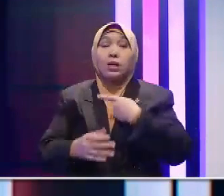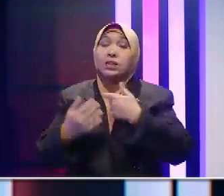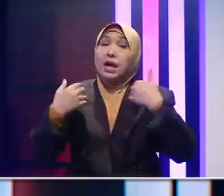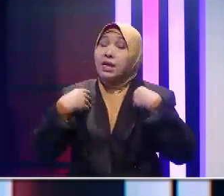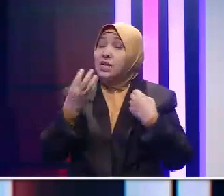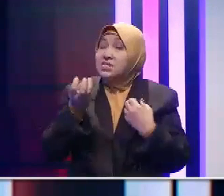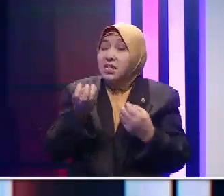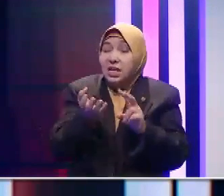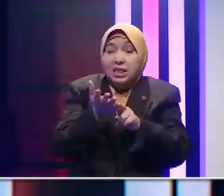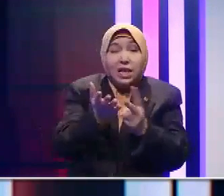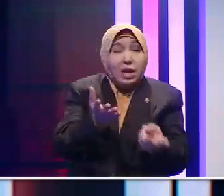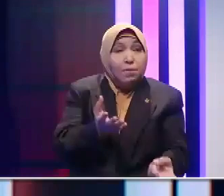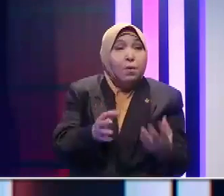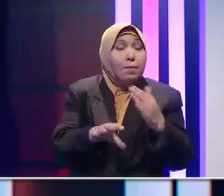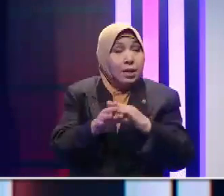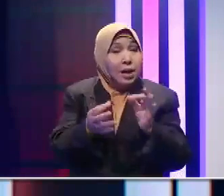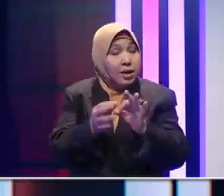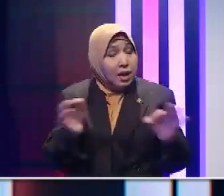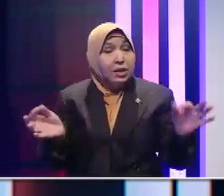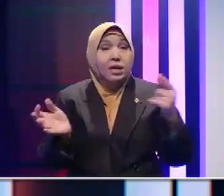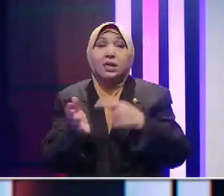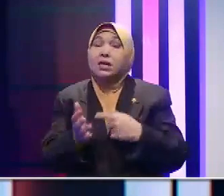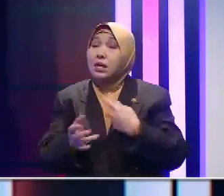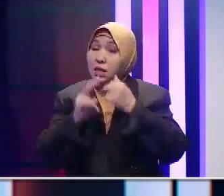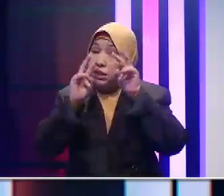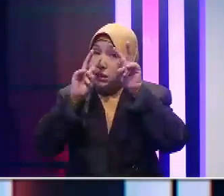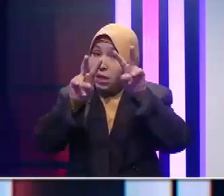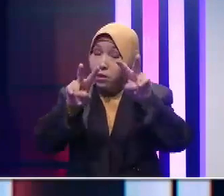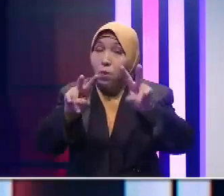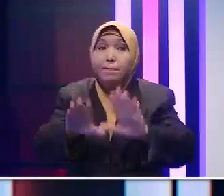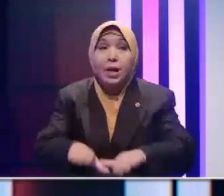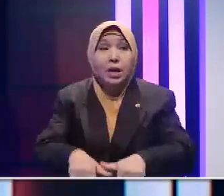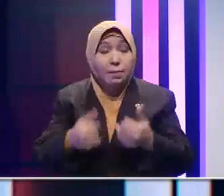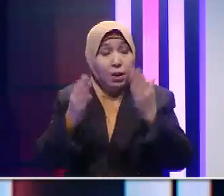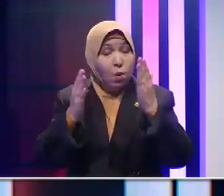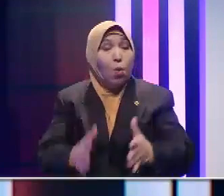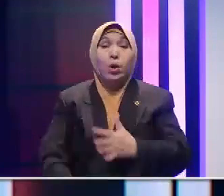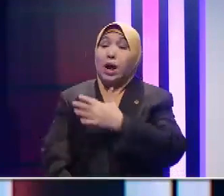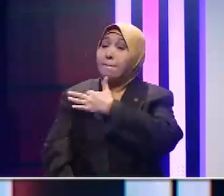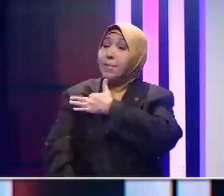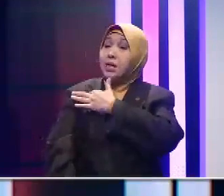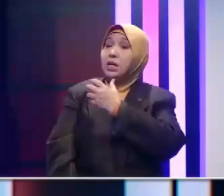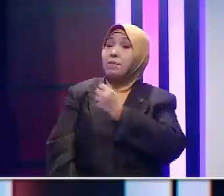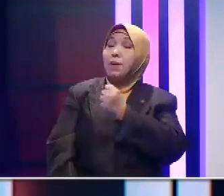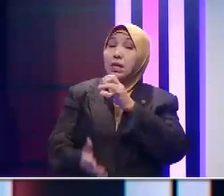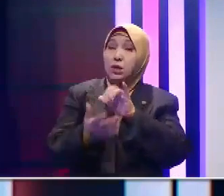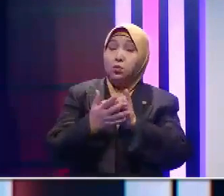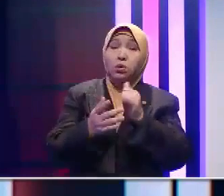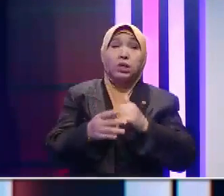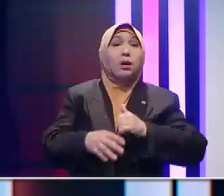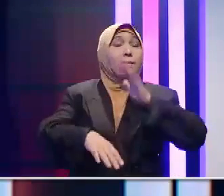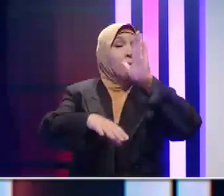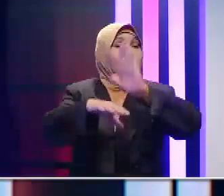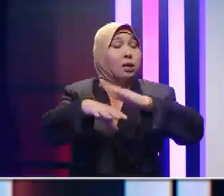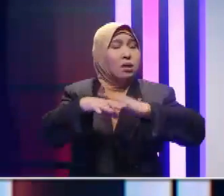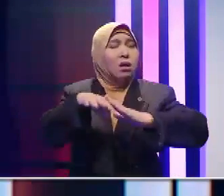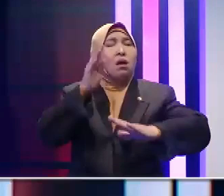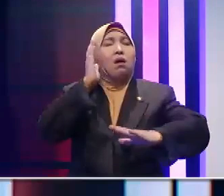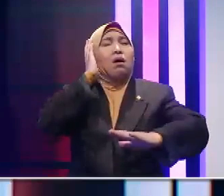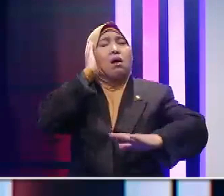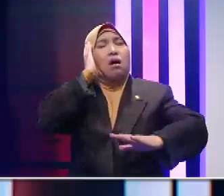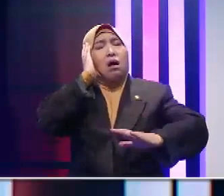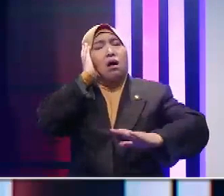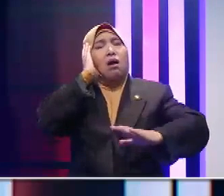sedikit tadabur sedikit pada ayat ini, tuan-puan, kita perhatikan bagaimana orang beriman itu apabila diserukan azan kepada